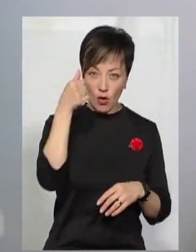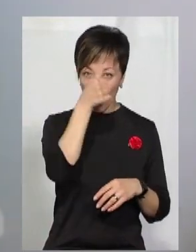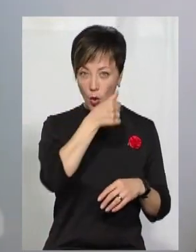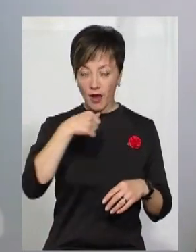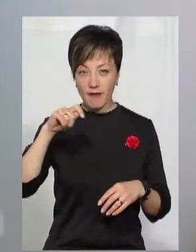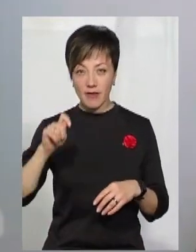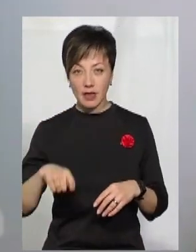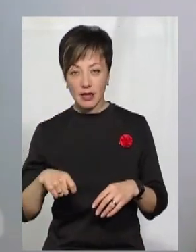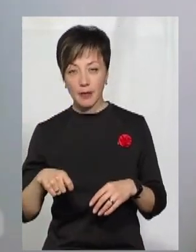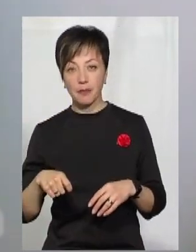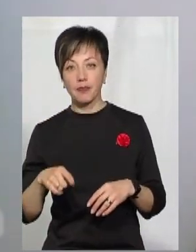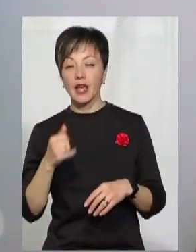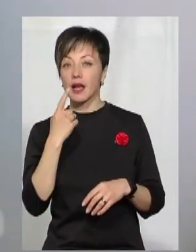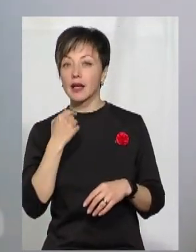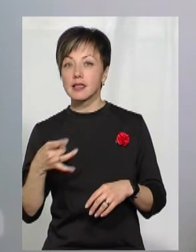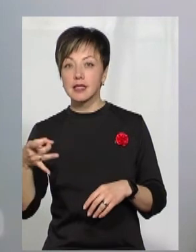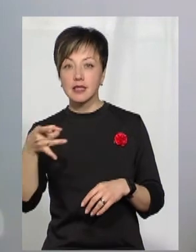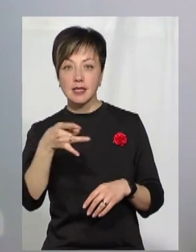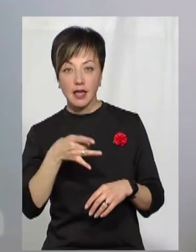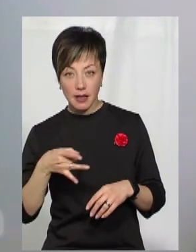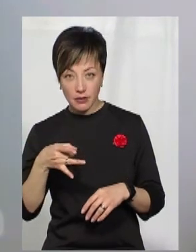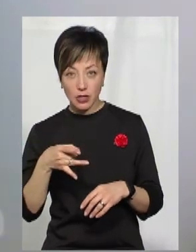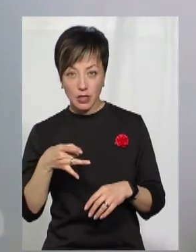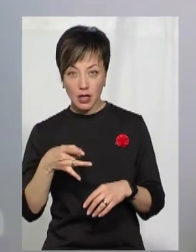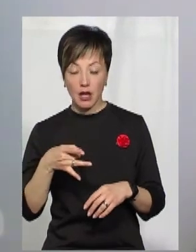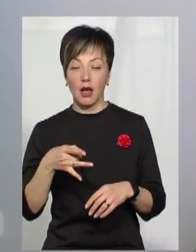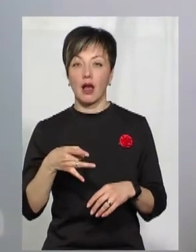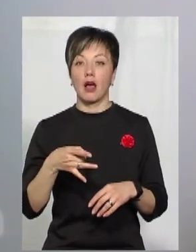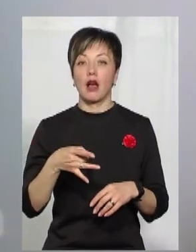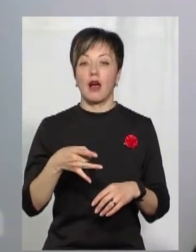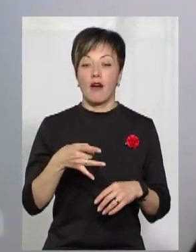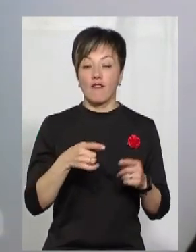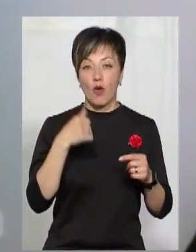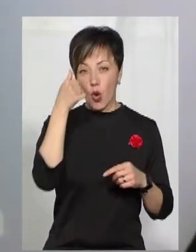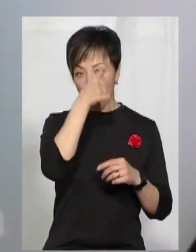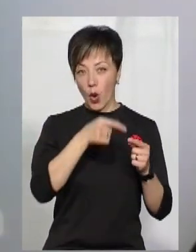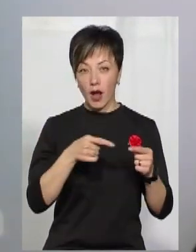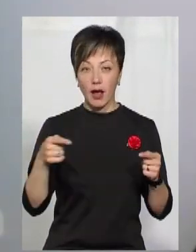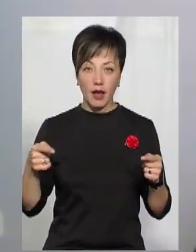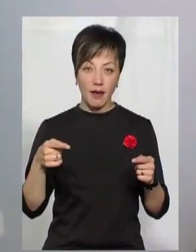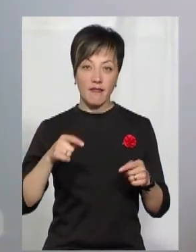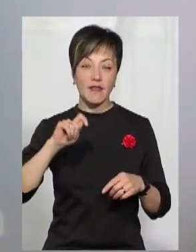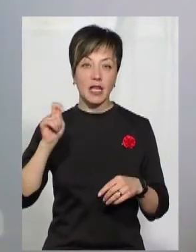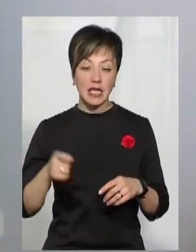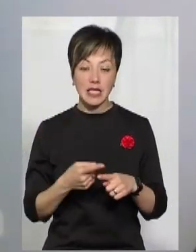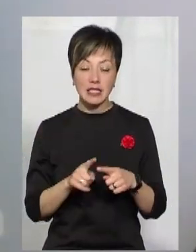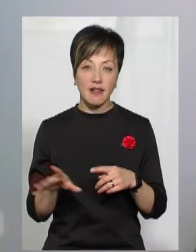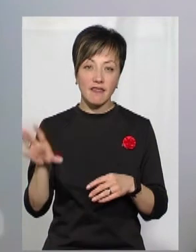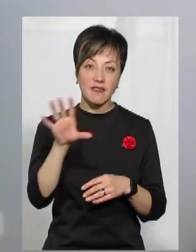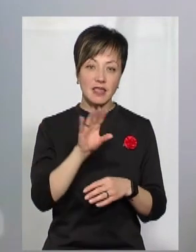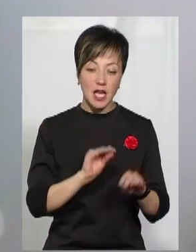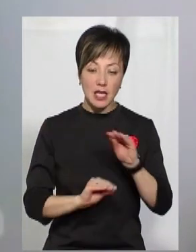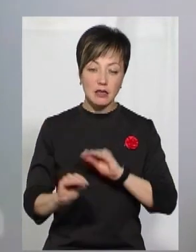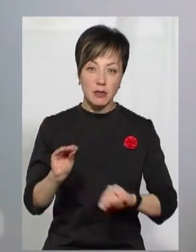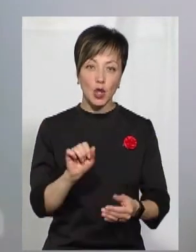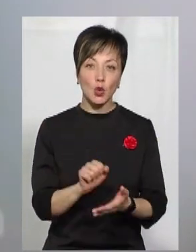на 320 сторінок та Красилівщина в роки Другої світової війни. Це все збірники документів. Ми до